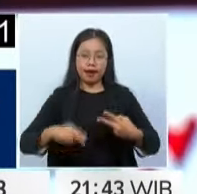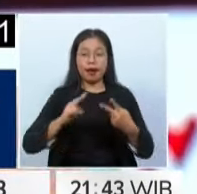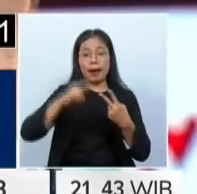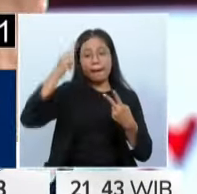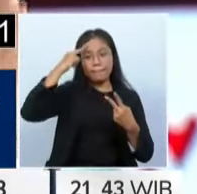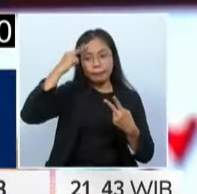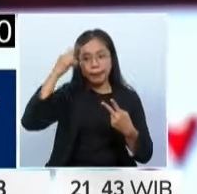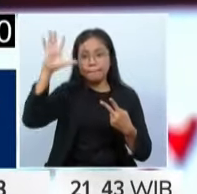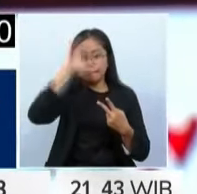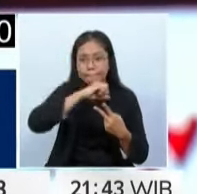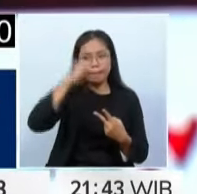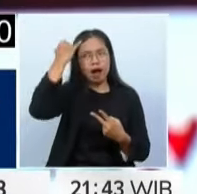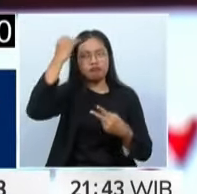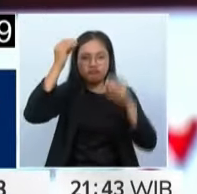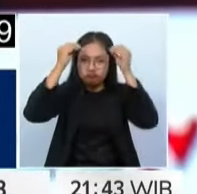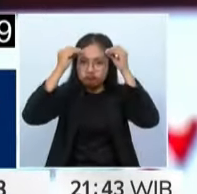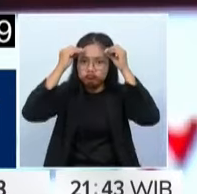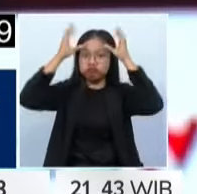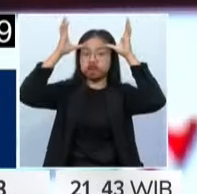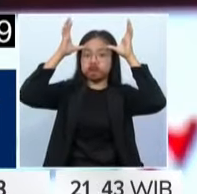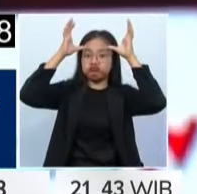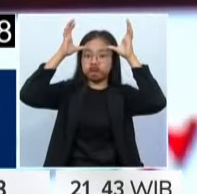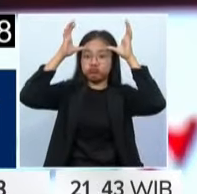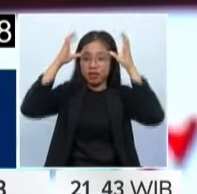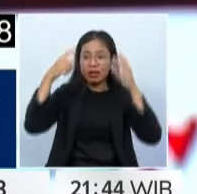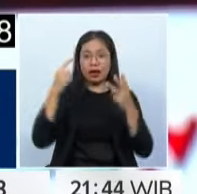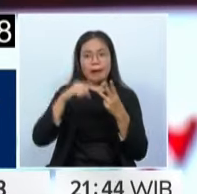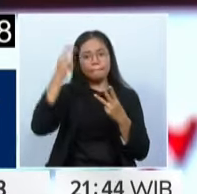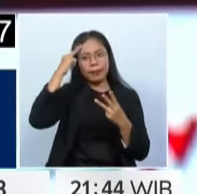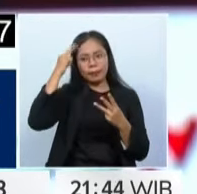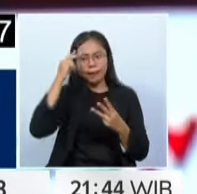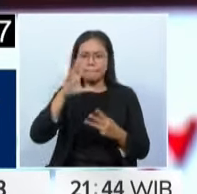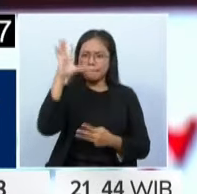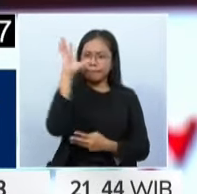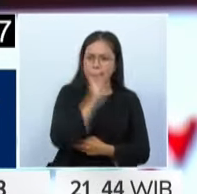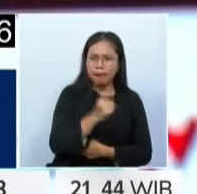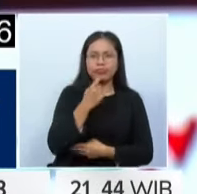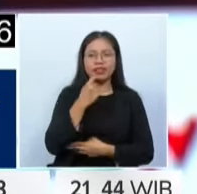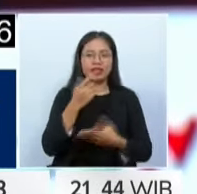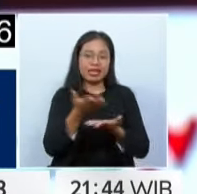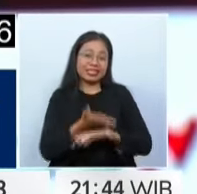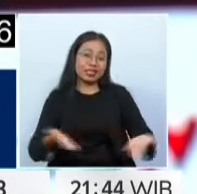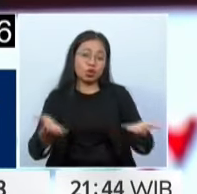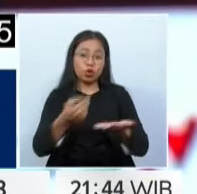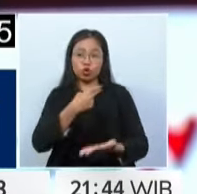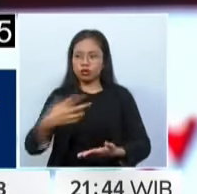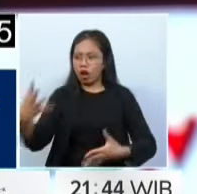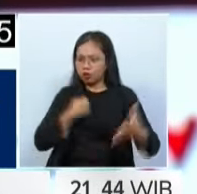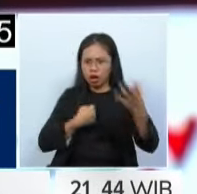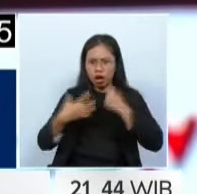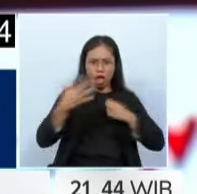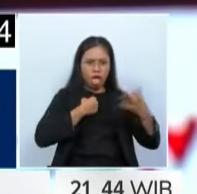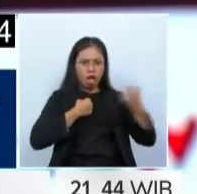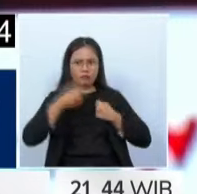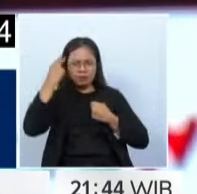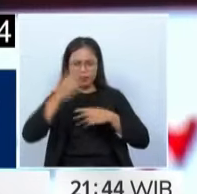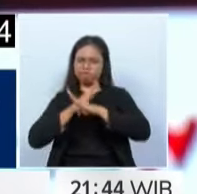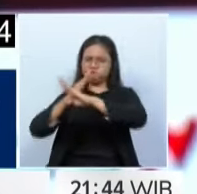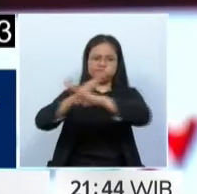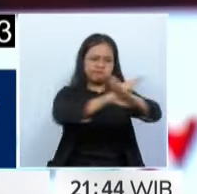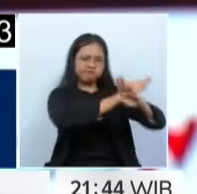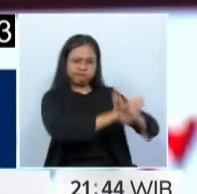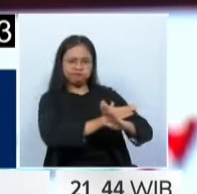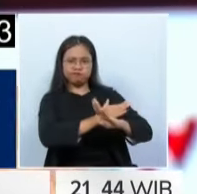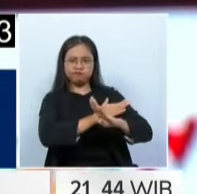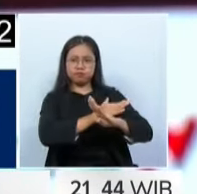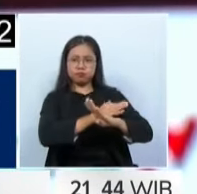gagasan mempertahankan Indonesia atas ancaman-ancaman baru dan itu artinya kita hadir di berbagai wilayah